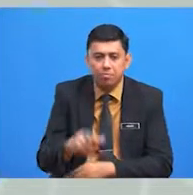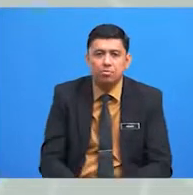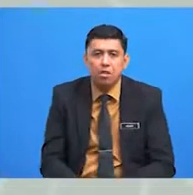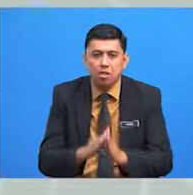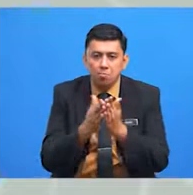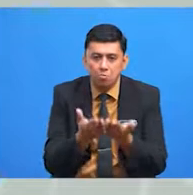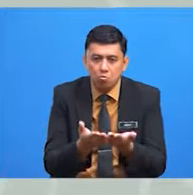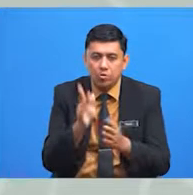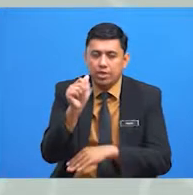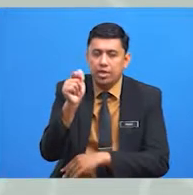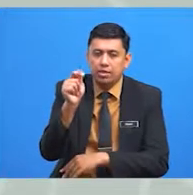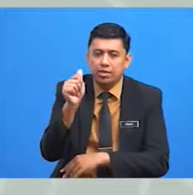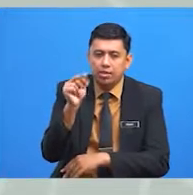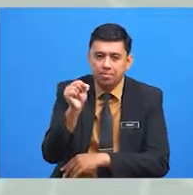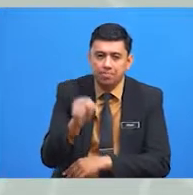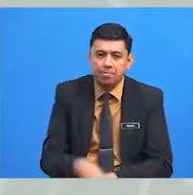Buku Katan